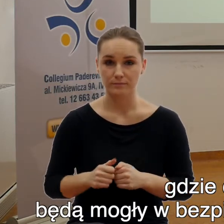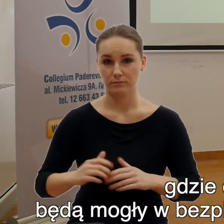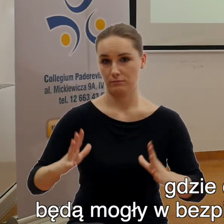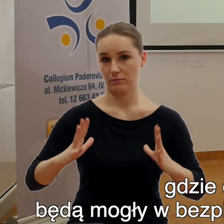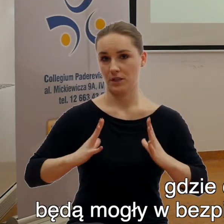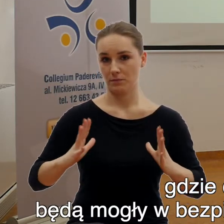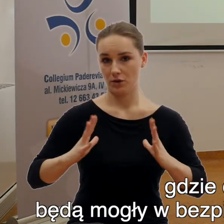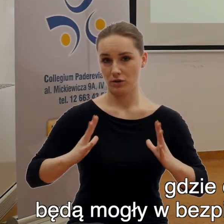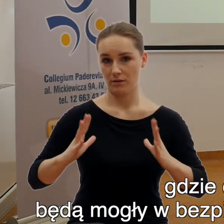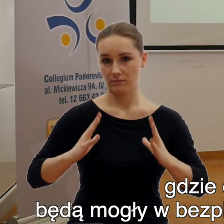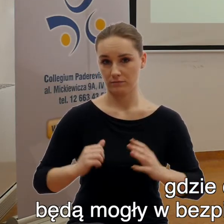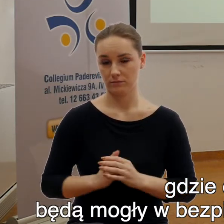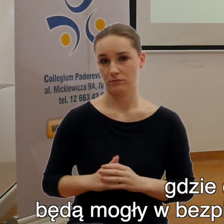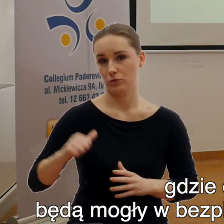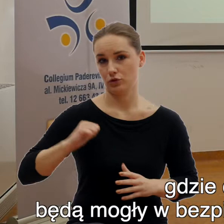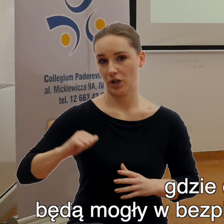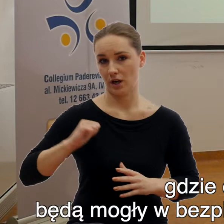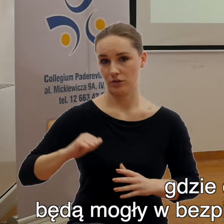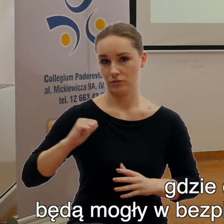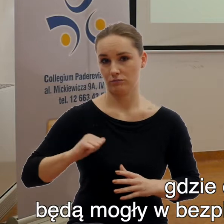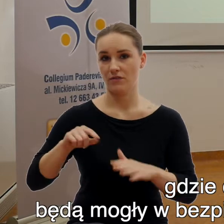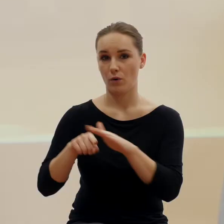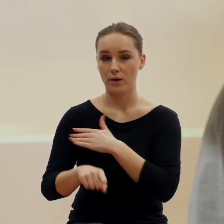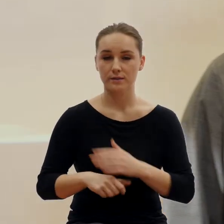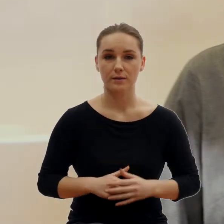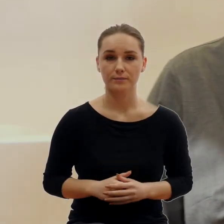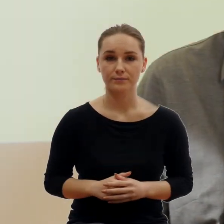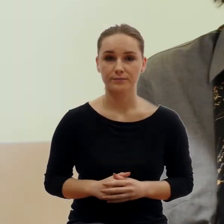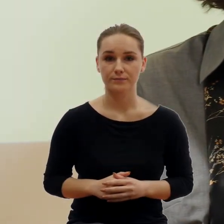bezpieczny sposób oczekiwać na moment ewakuacji.